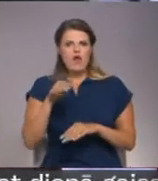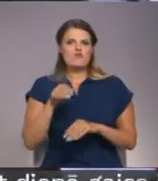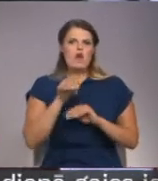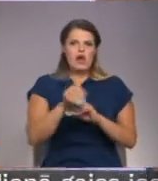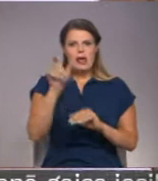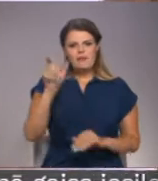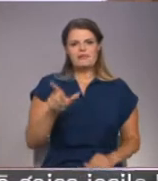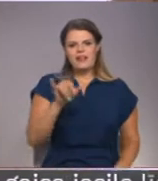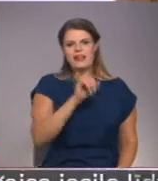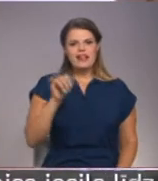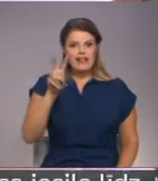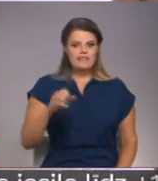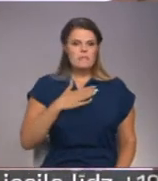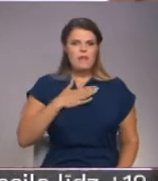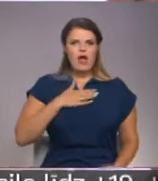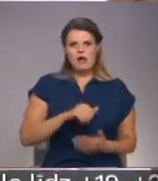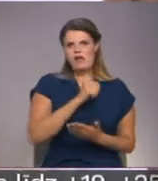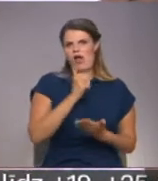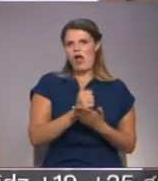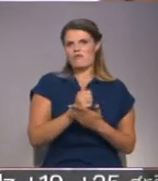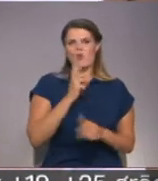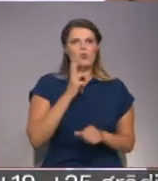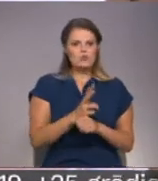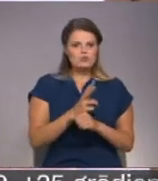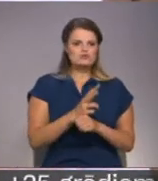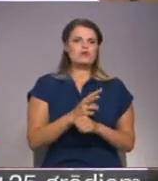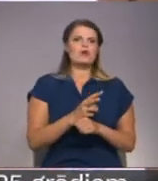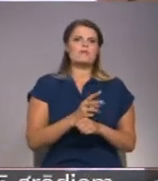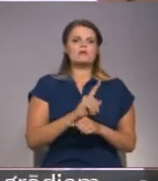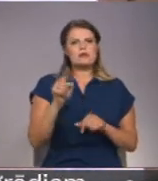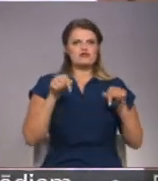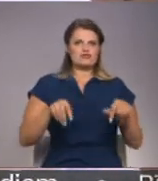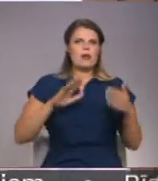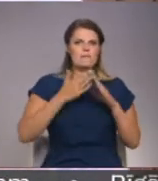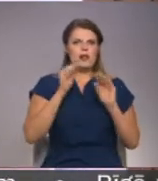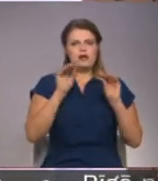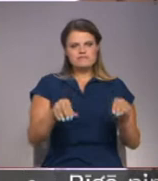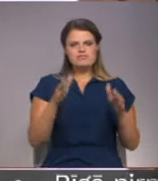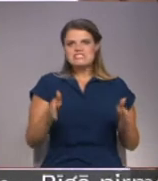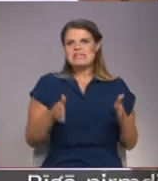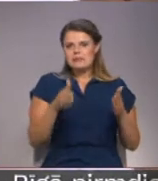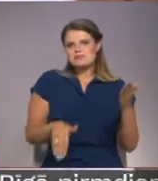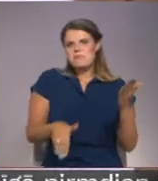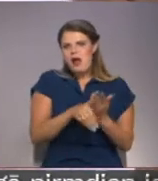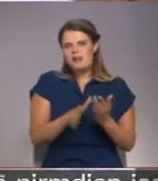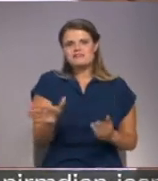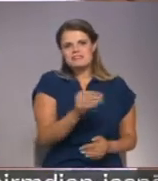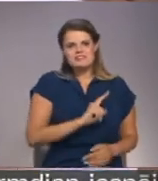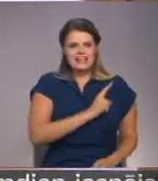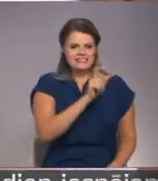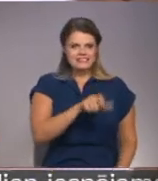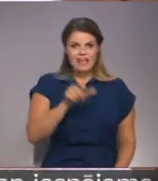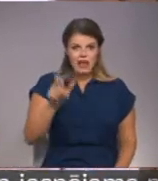Lielmane. Mans galvenais uzdevums ir ierīkot Durbes pilī hospitālu un palīdzēt visiem